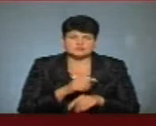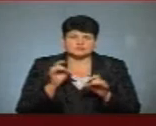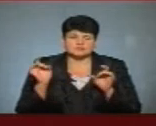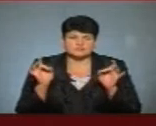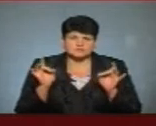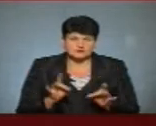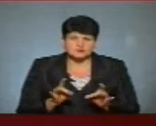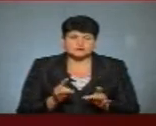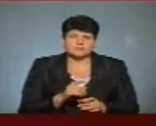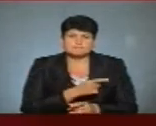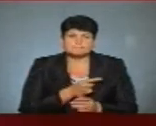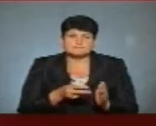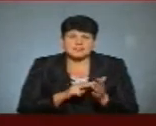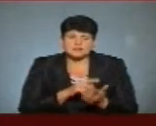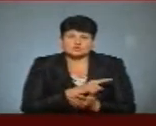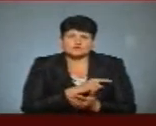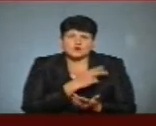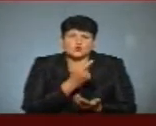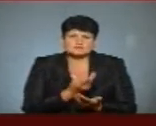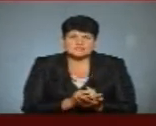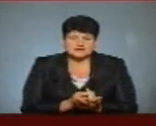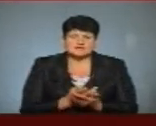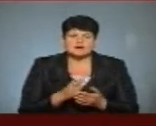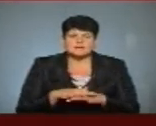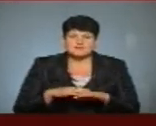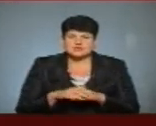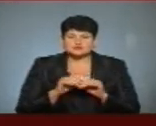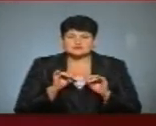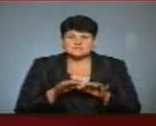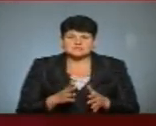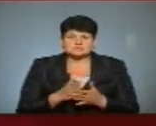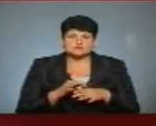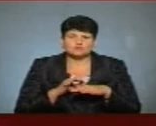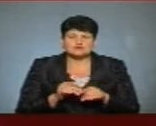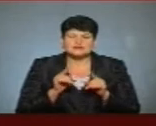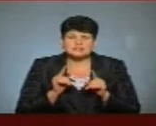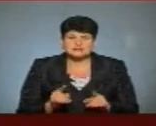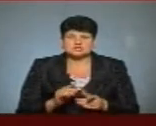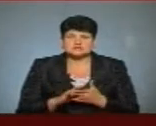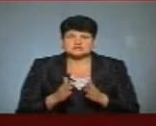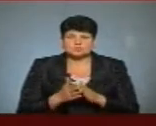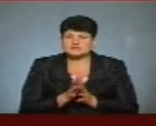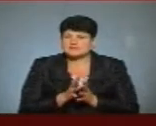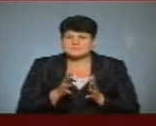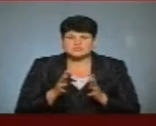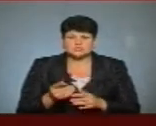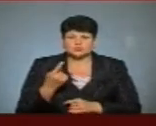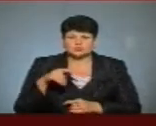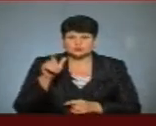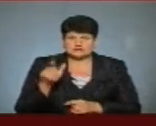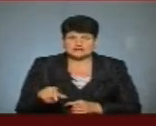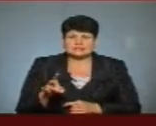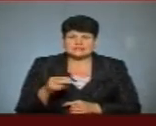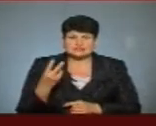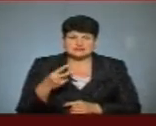госпіталізація, мали б бути закриті дитячі табори, а масові заходи проводились лише за умови не більше однієї людини на